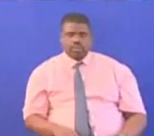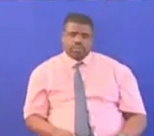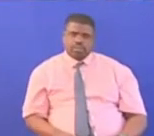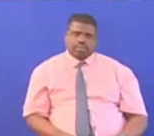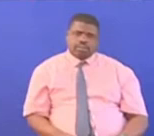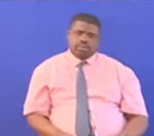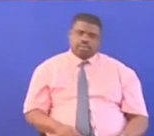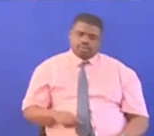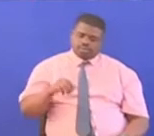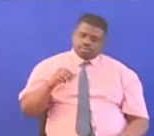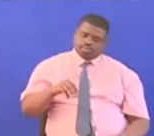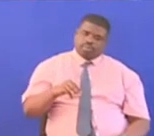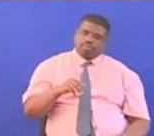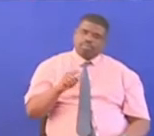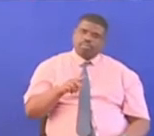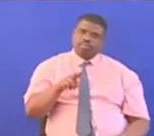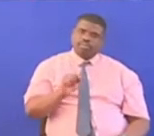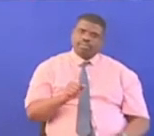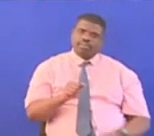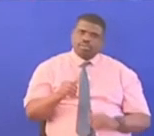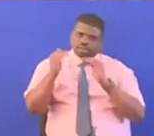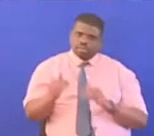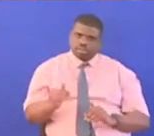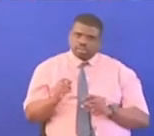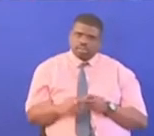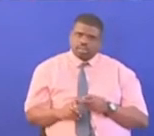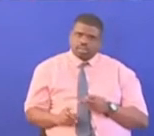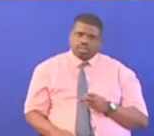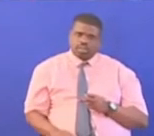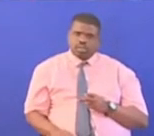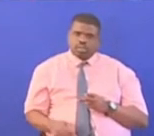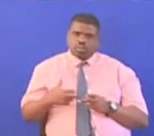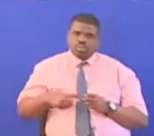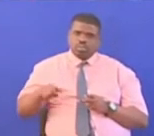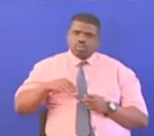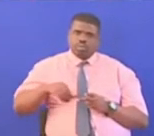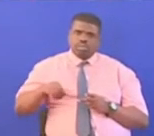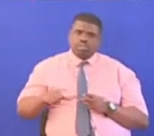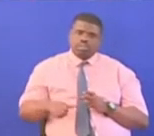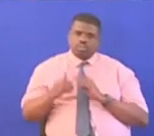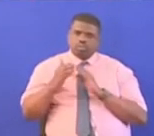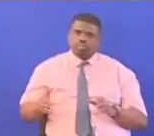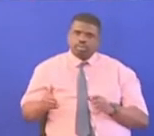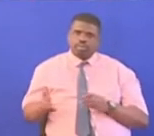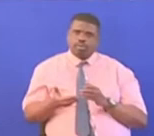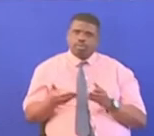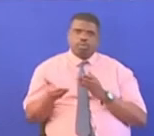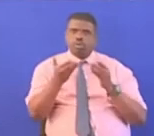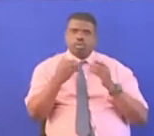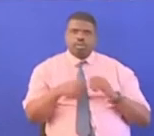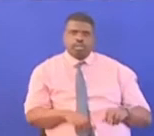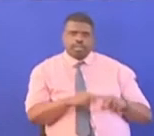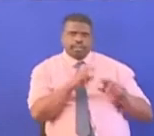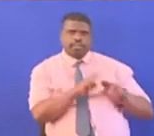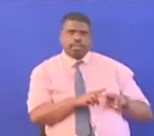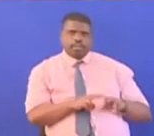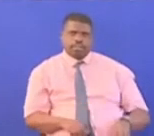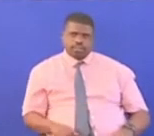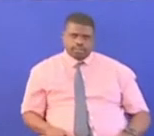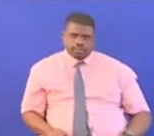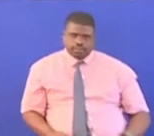Mheshimiwa Timotheo Paul Mzava atafuatiwa na Mheshimiwa Waziri wa Ardhi, Nyumba na Maendeleo ya